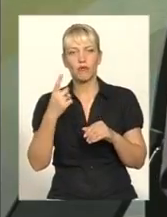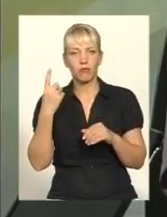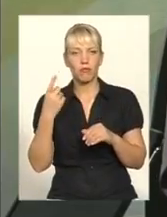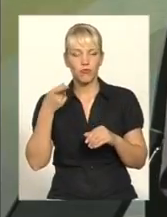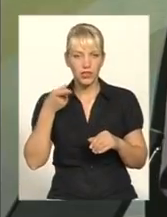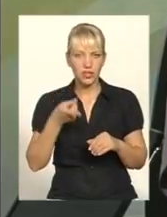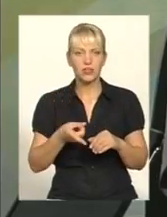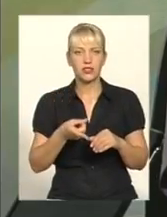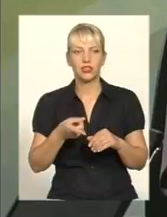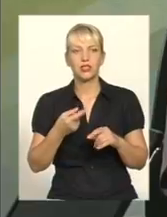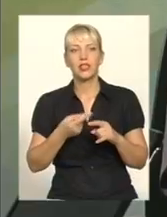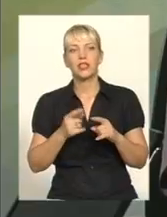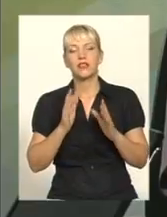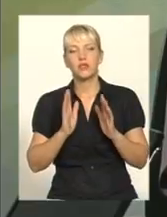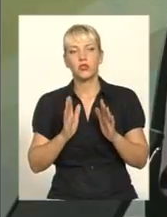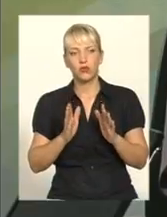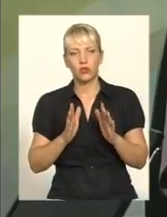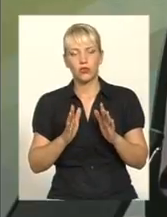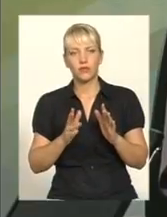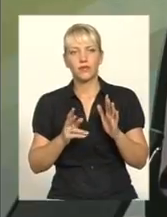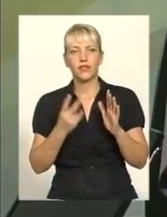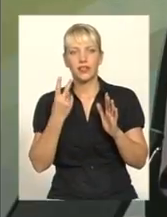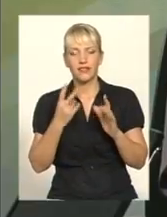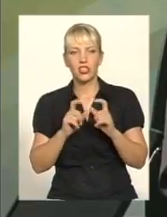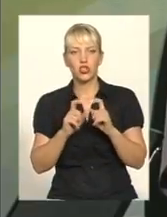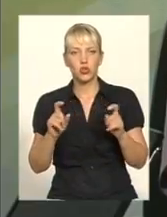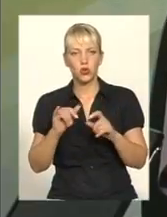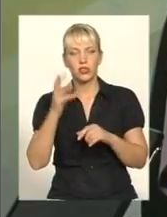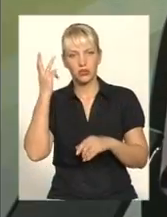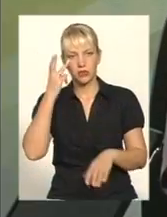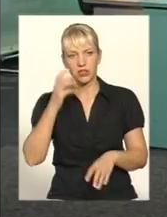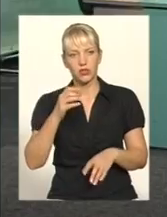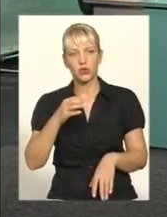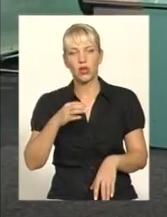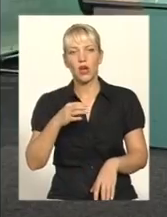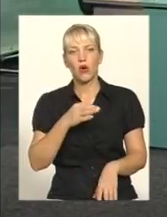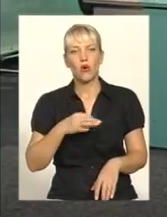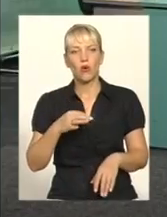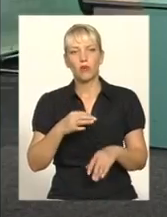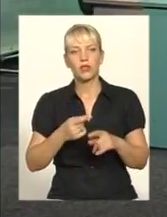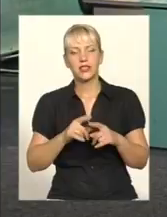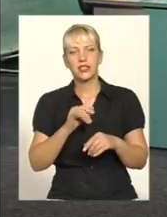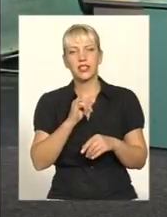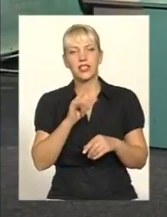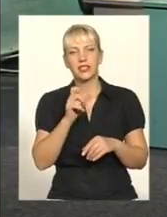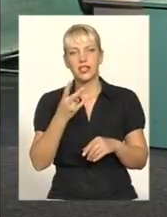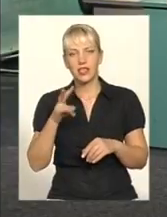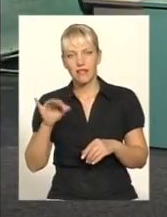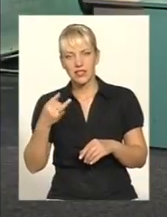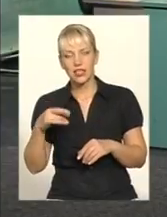сільських шкіл всього-навсього дві школи із Хмельницької області. Це Плужнянський НВК із Ясловського району